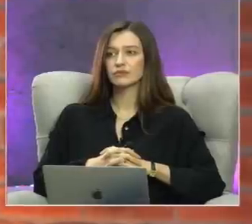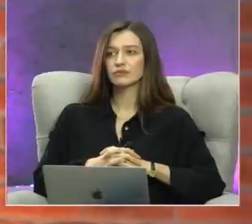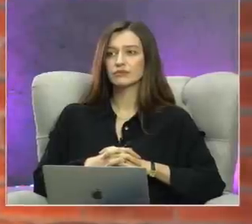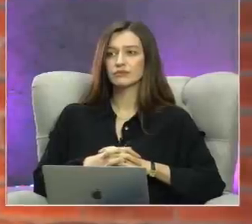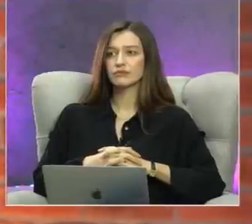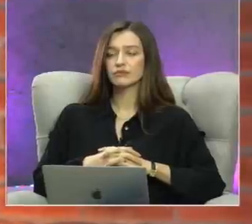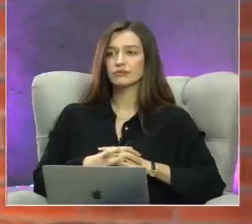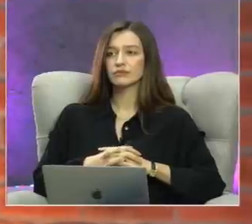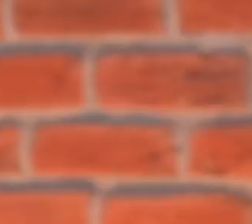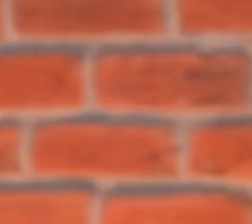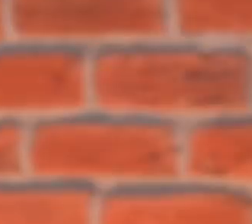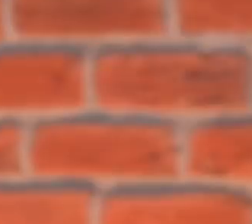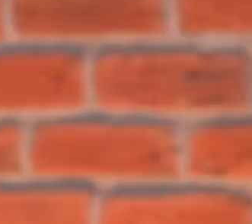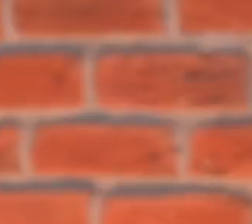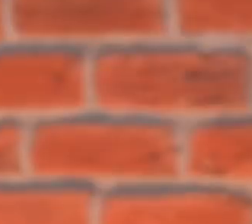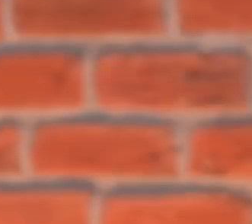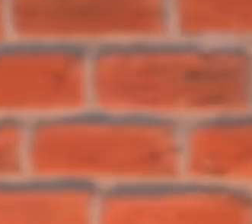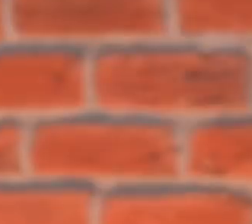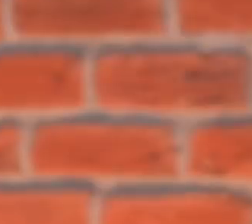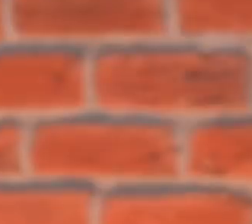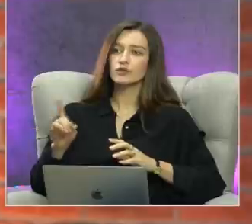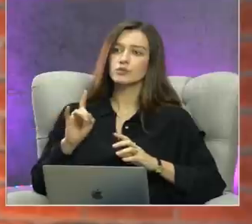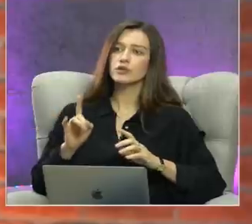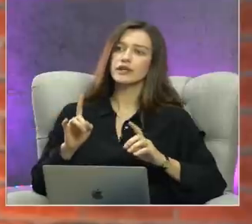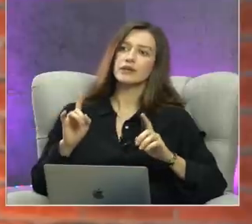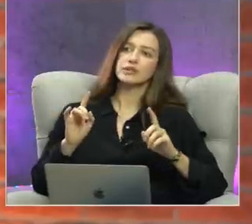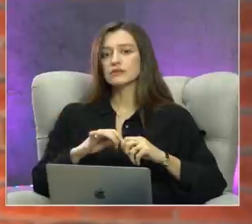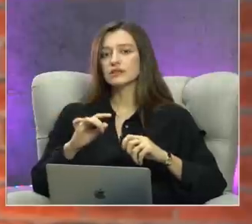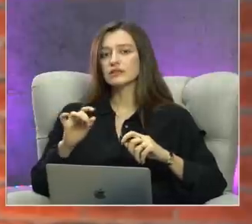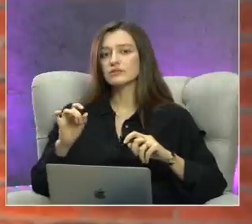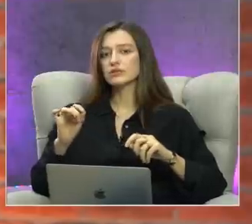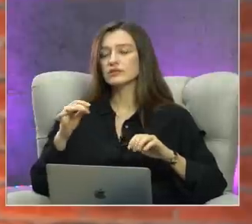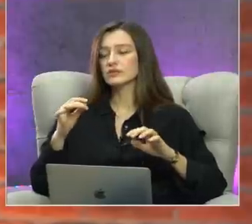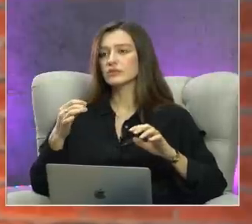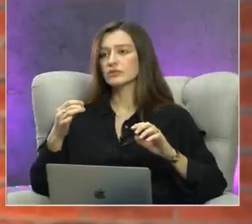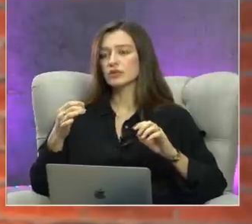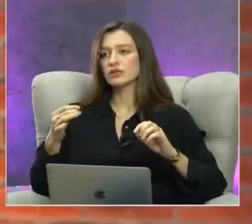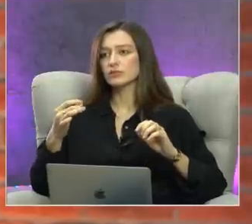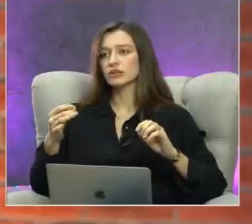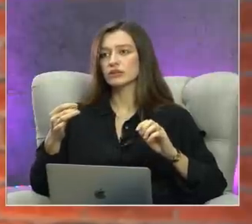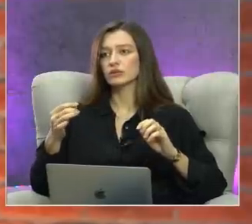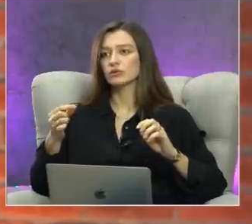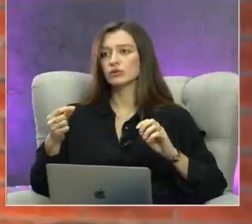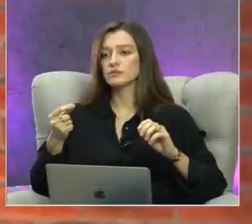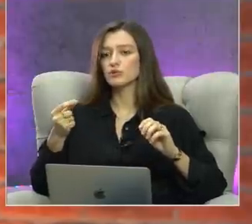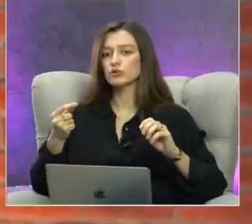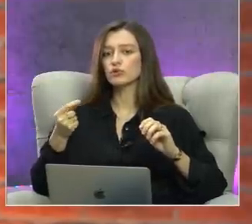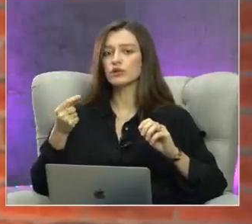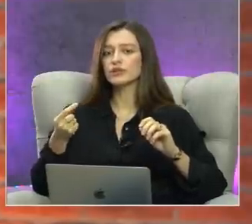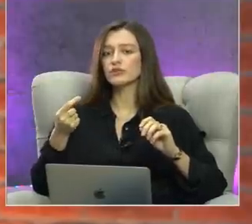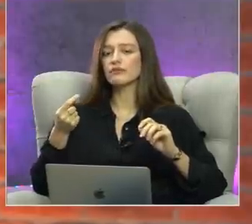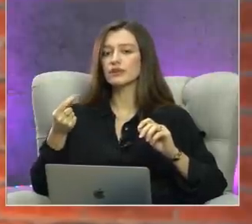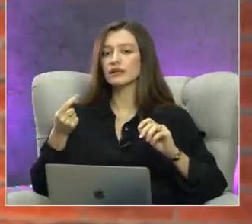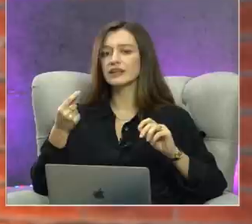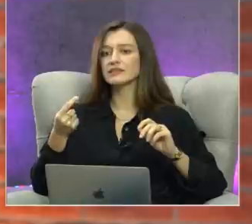Hazal'ın sorduğu ikinci soruyu hemen ekleyelim. Doğru soruyu nasıl soracağız? Hocam oraya gelmeden dediğiniz bir şey zihnimde bir çağrışıma neden oldu. Büyük